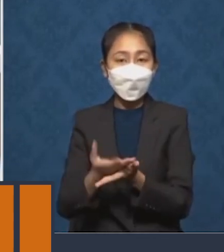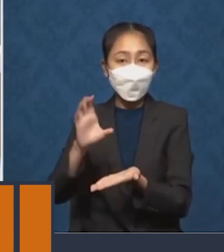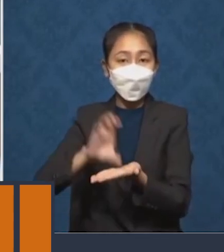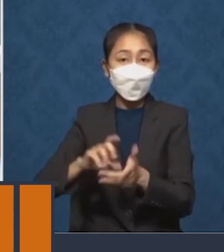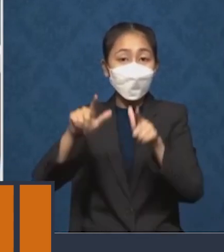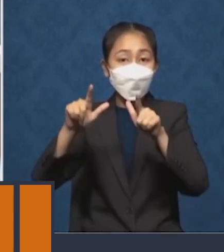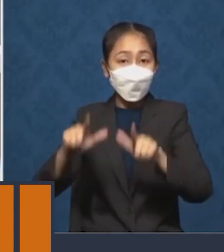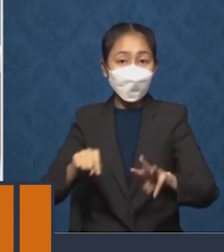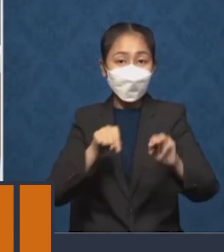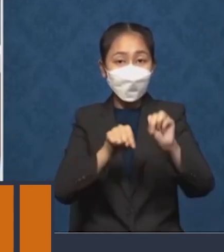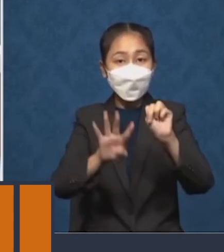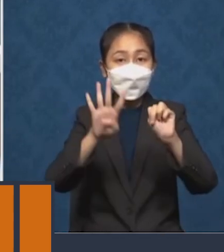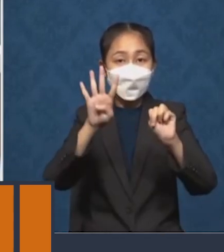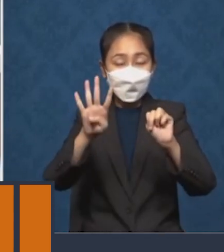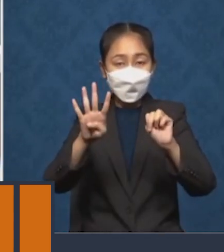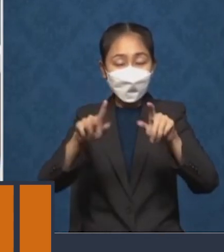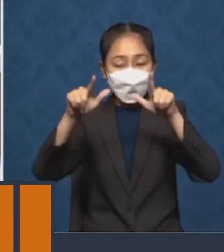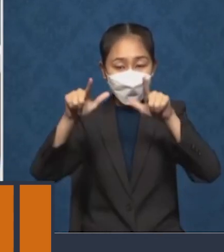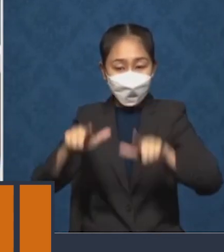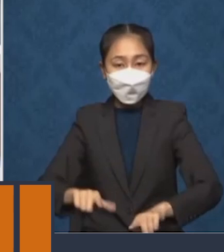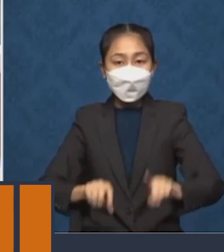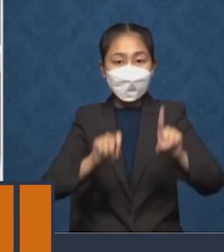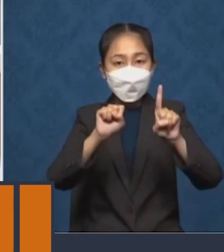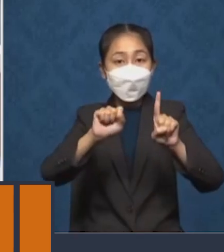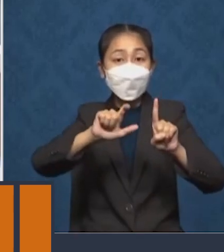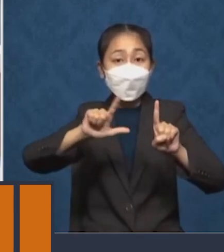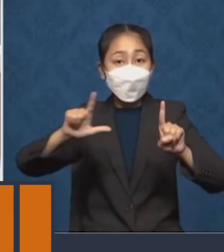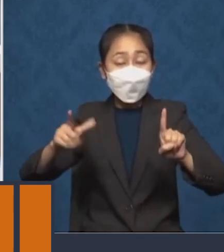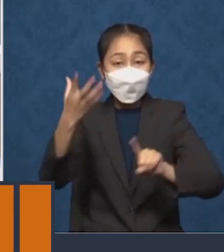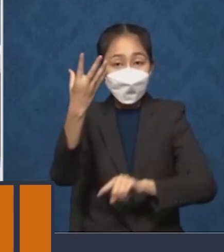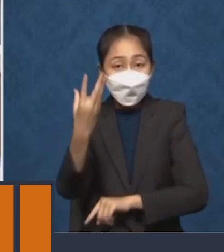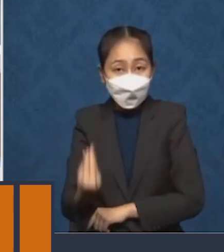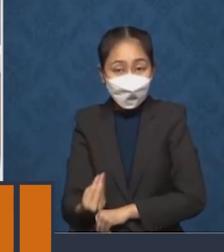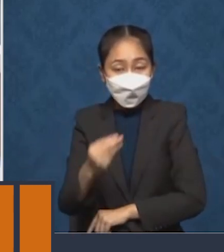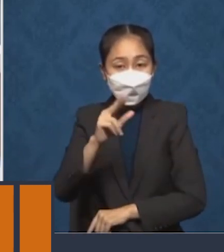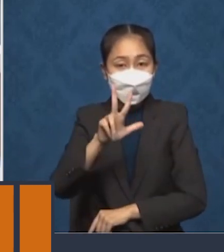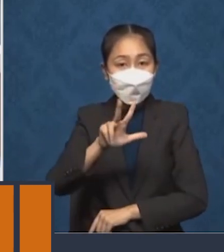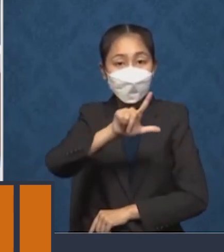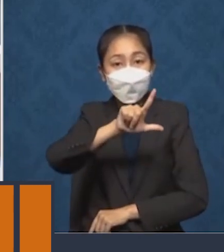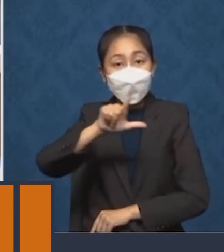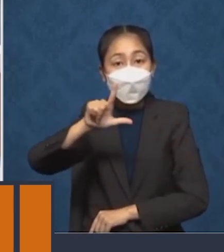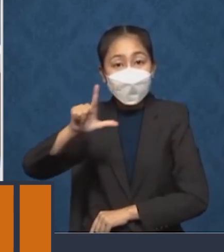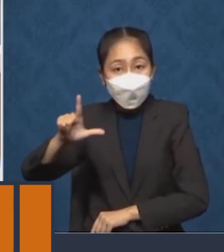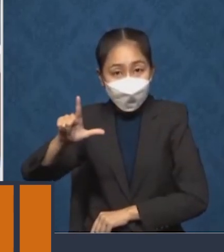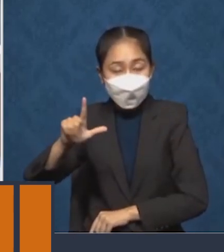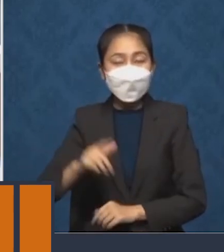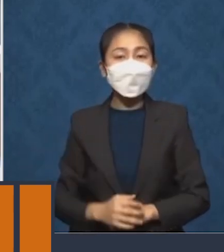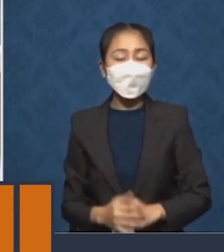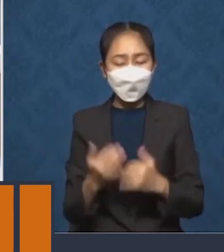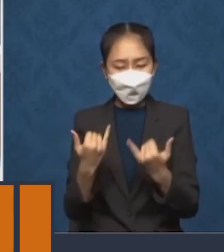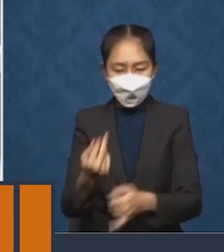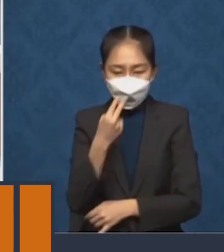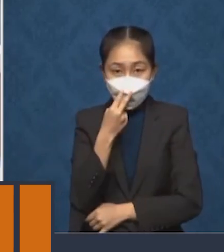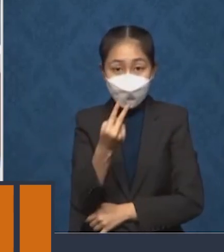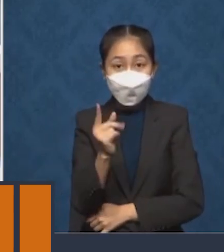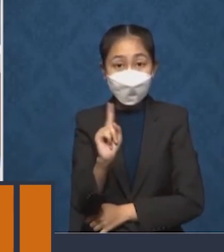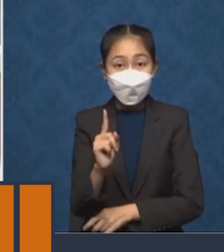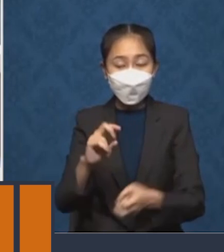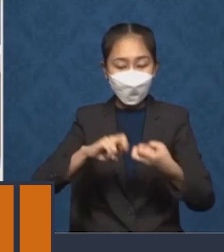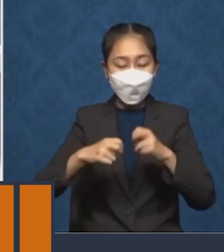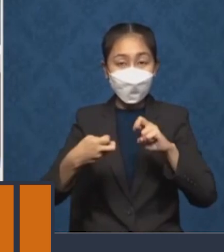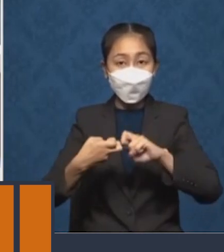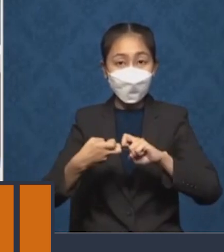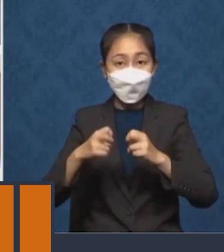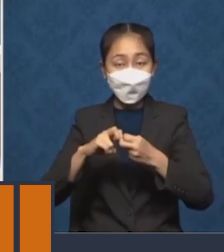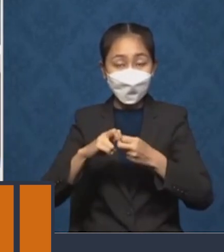าตรา4ลงอีก100ล้านให้เหลือ3ล้านล้านบาทค่ะแน่นอนว่าดิฉันเห็นว่าปัญหาที่งบประ